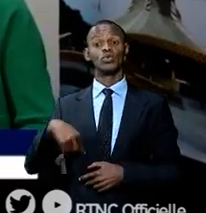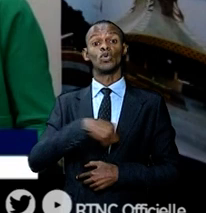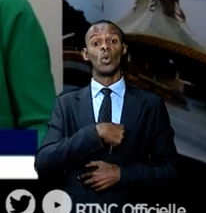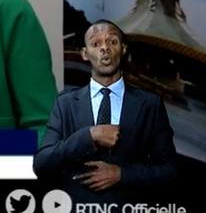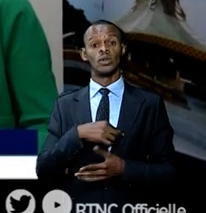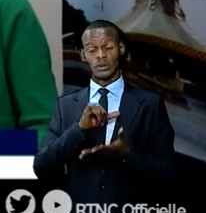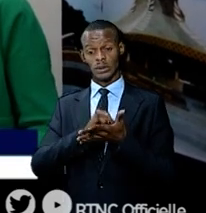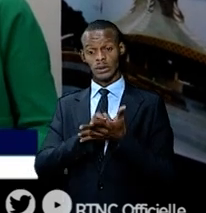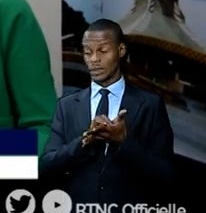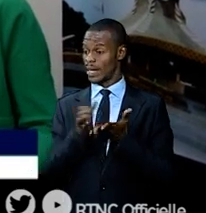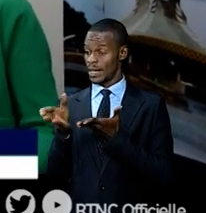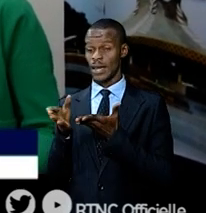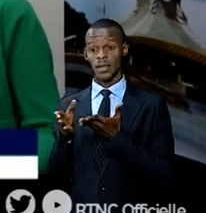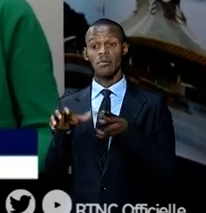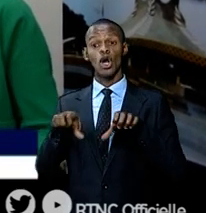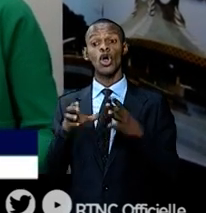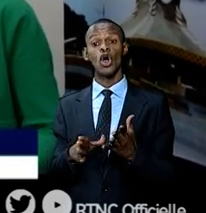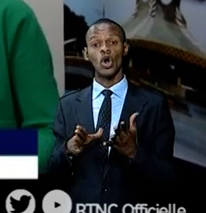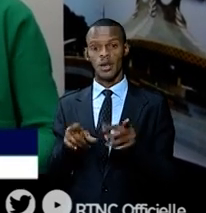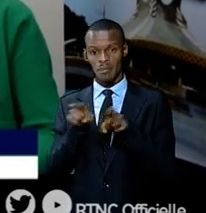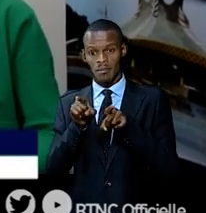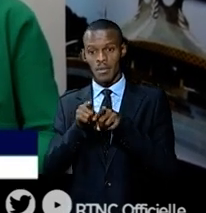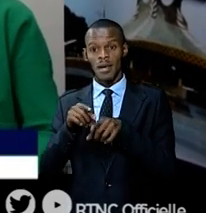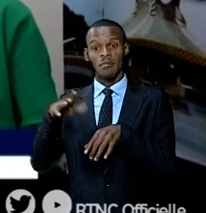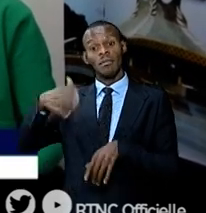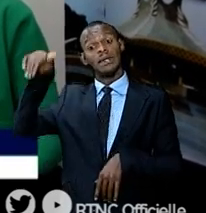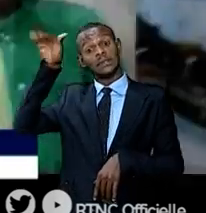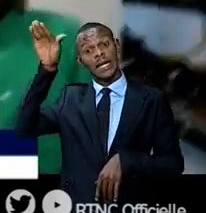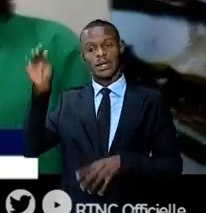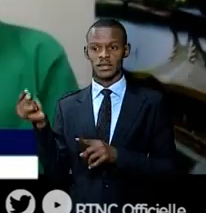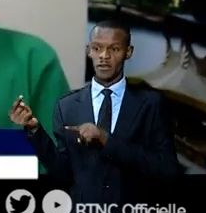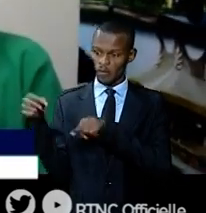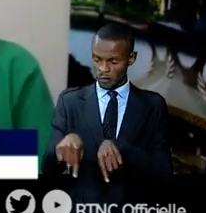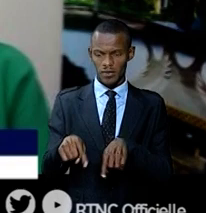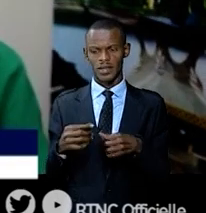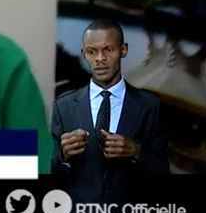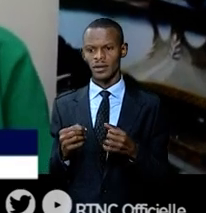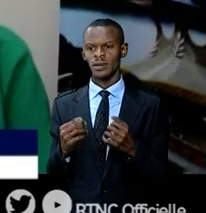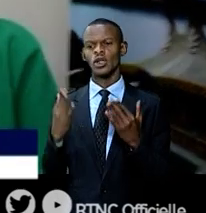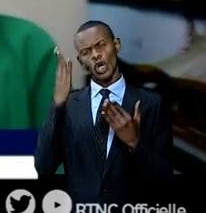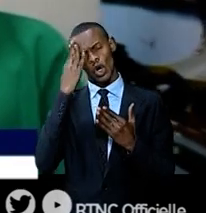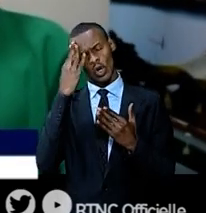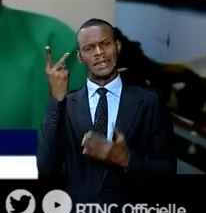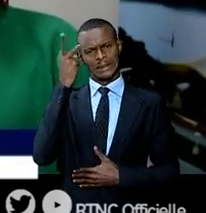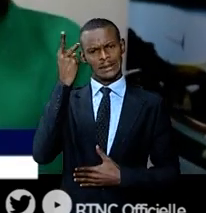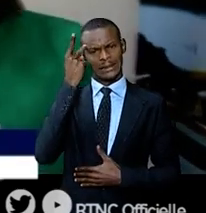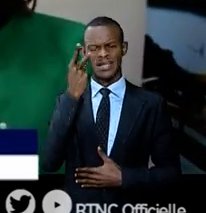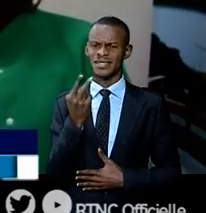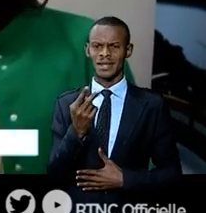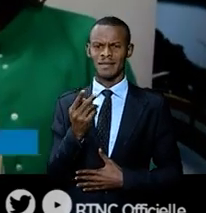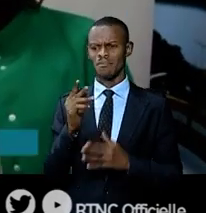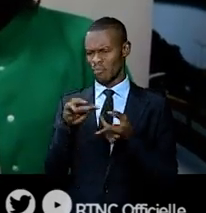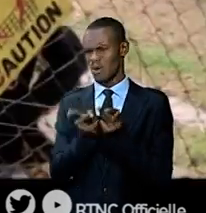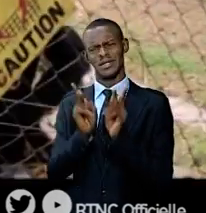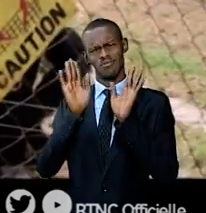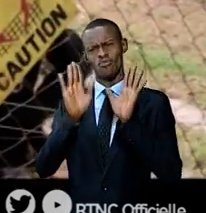pour l'international qui vient, qui ne connaissait absolument pas. C'est un petit circuit qui est très très riche. Alors le touriste étranger vienne, ça va être essentiellement